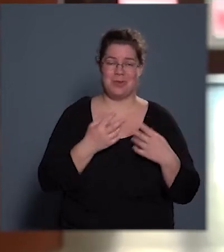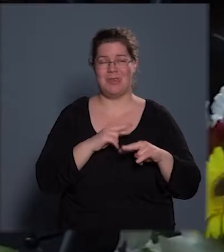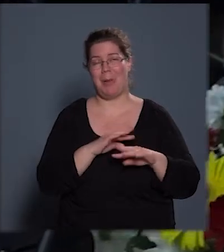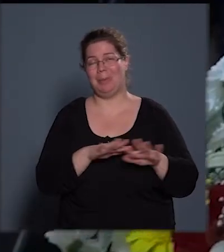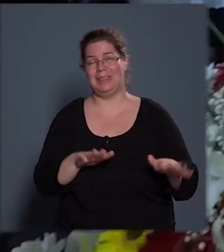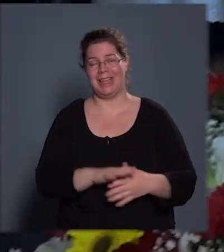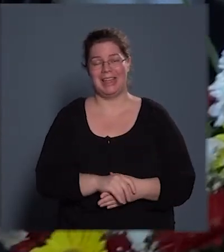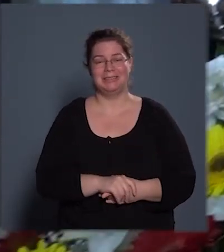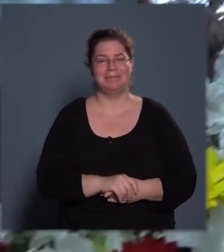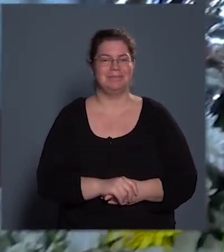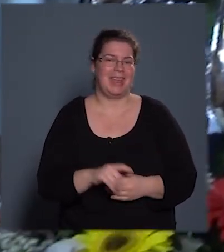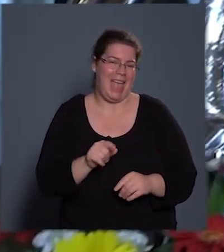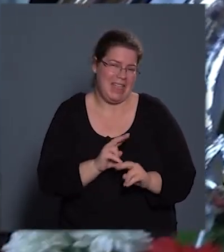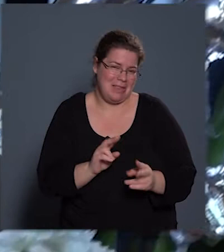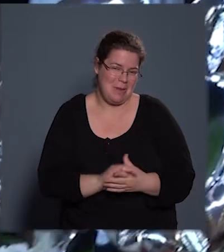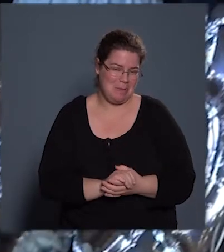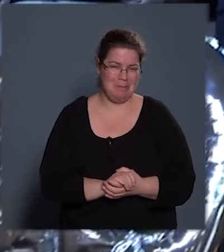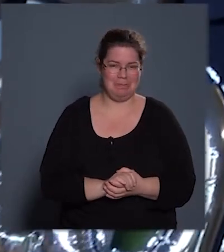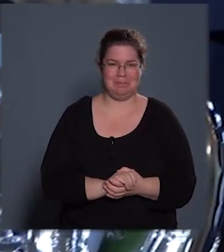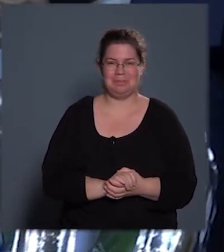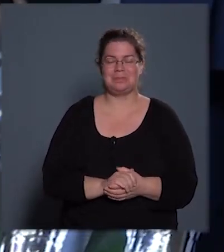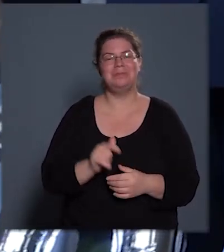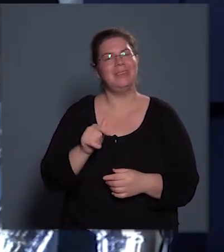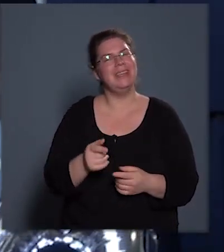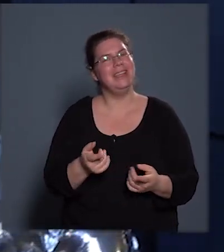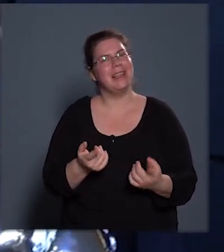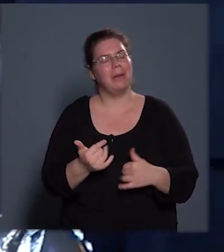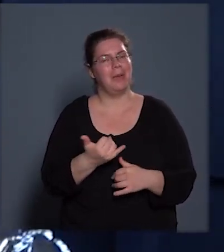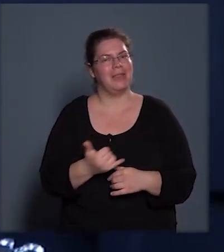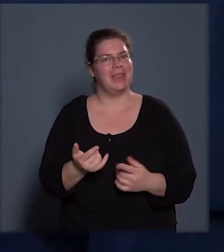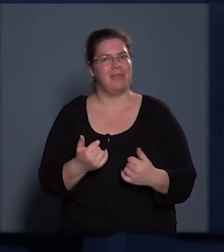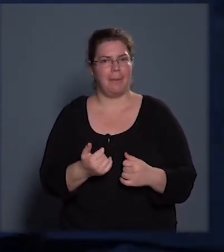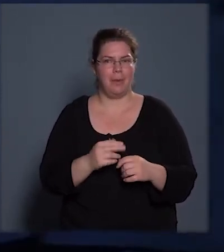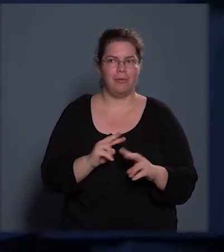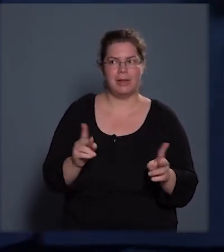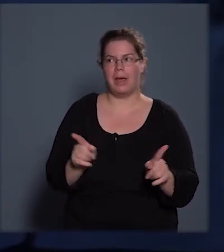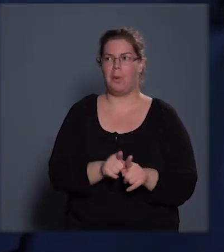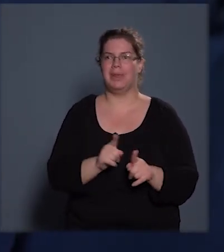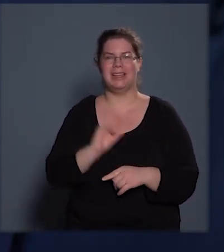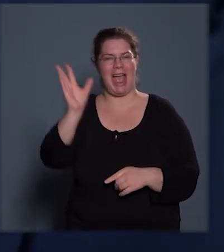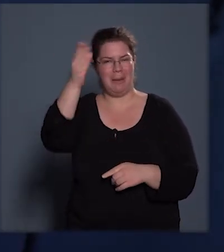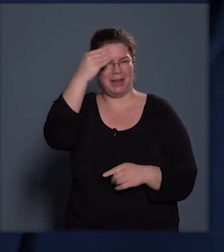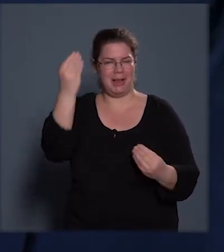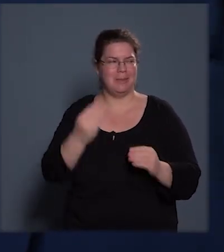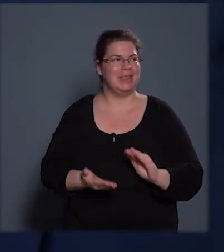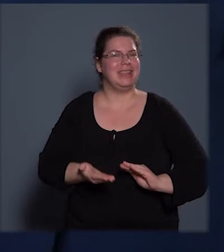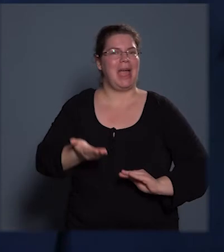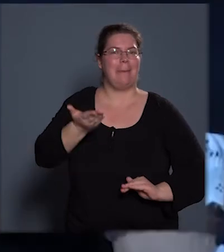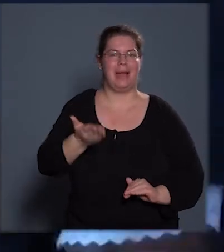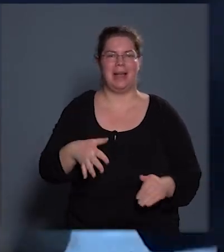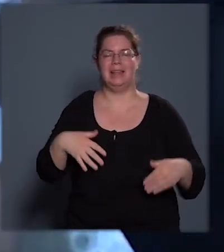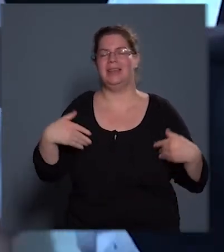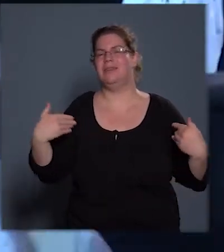minden. Ez van. Ezekből az évekből van-e olyan emléke, ami kiemelkedik, vagy